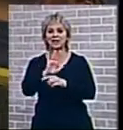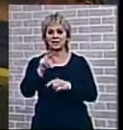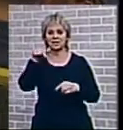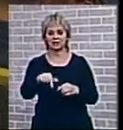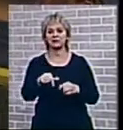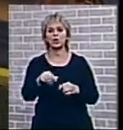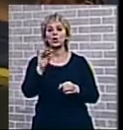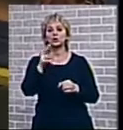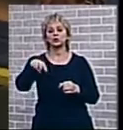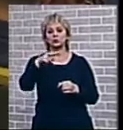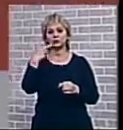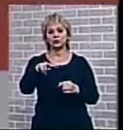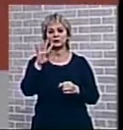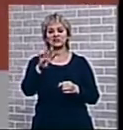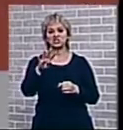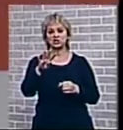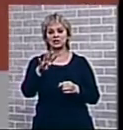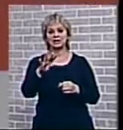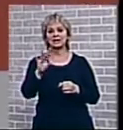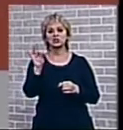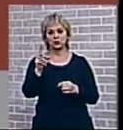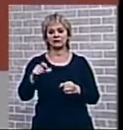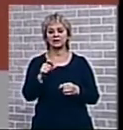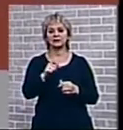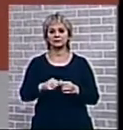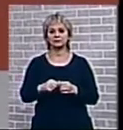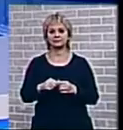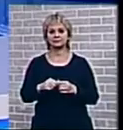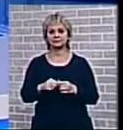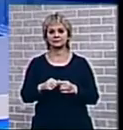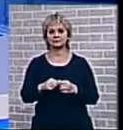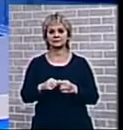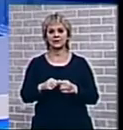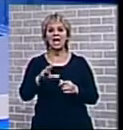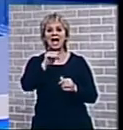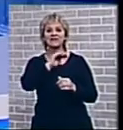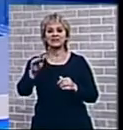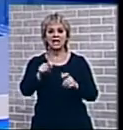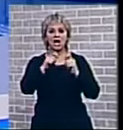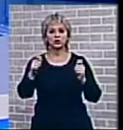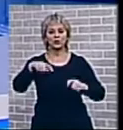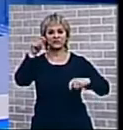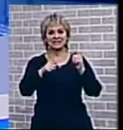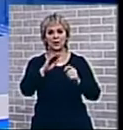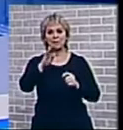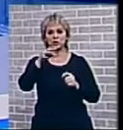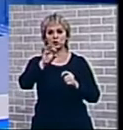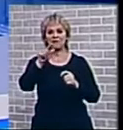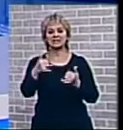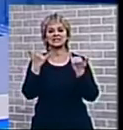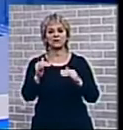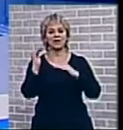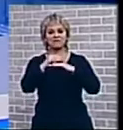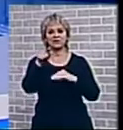кинематографию. Юлия Сурикова, Андрей Токарев, Дон-24, Ростов-на-Дону. Официально откроется фестиваль «Bridge of Arts»